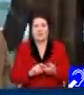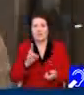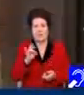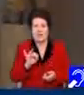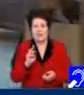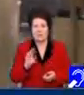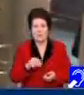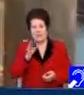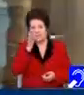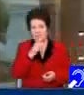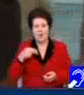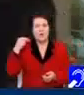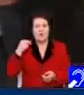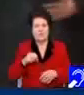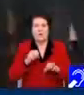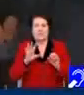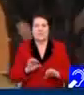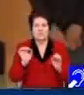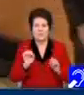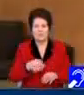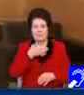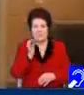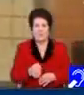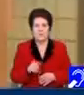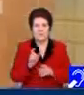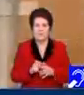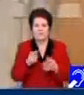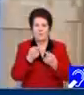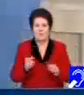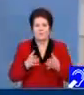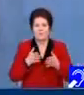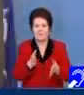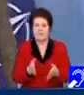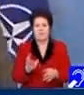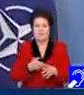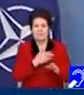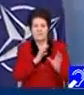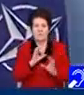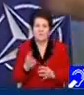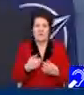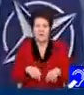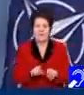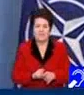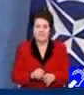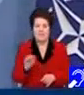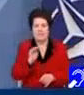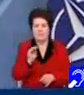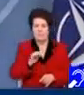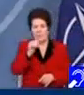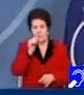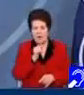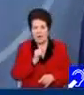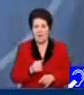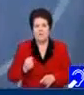nu a fost ascultată, șeful statului a decis că își poate spune cuvântul într-o altă direcție de securitate. Astfel, tot în luna februarie, le-a